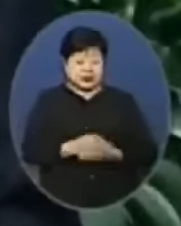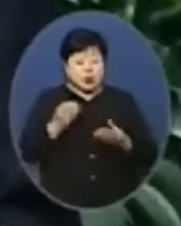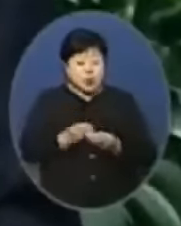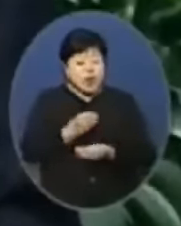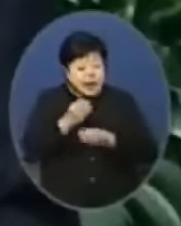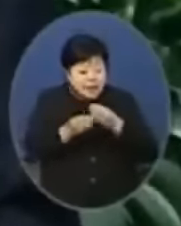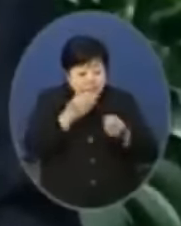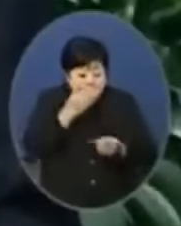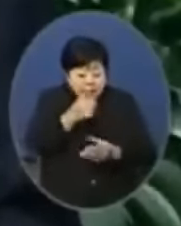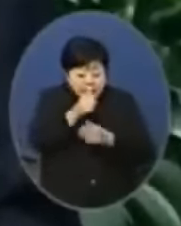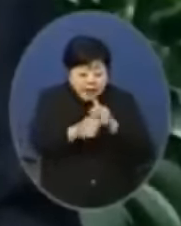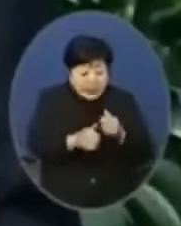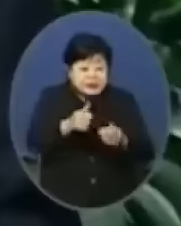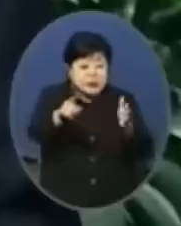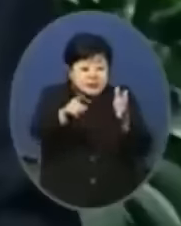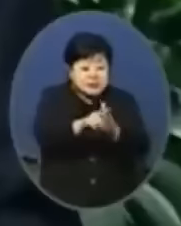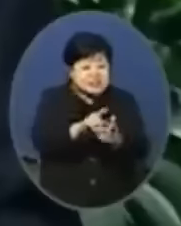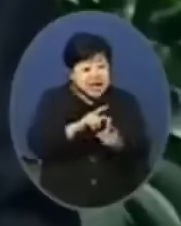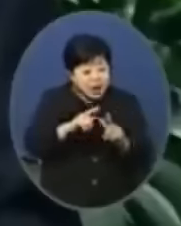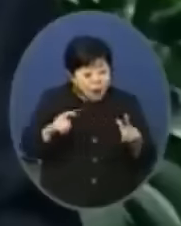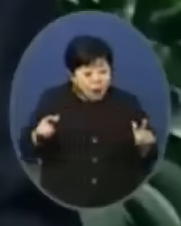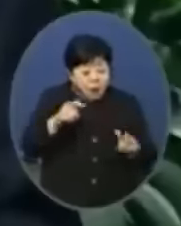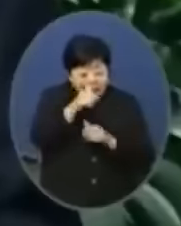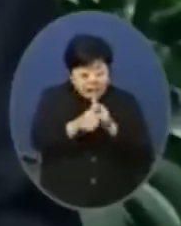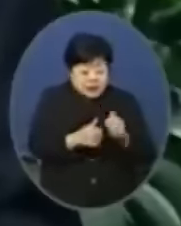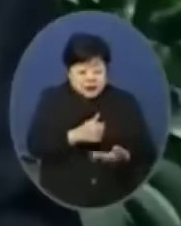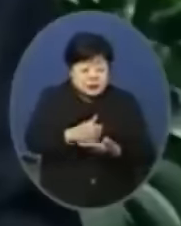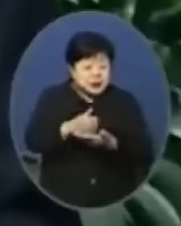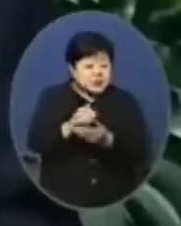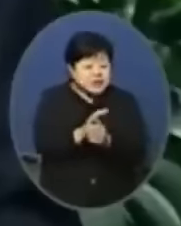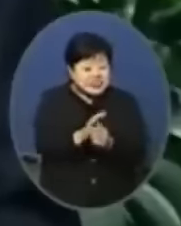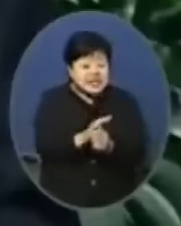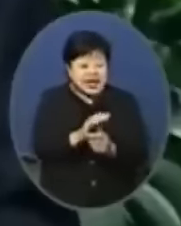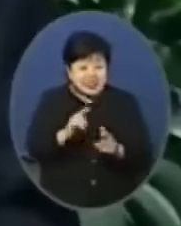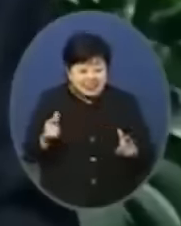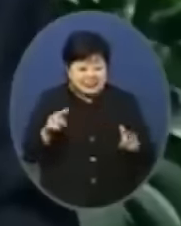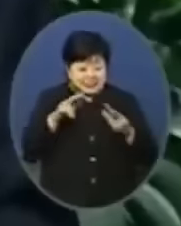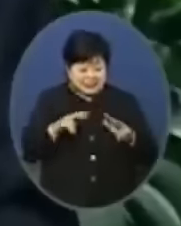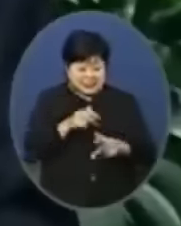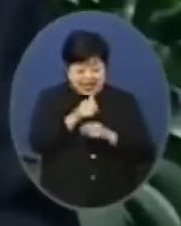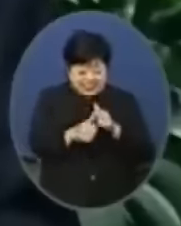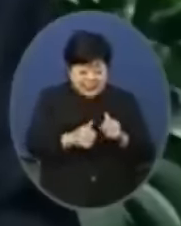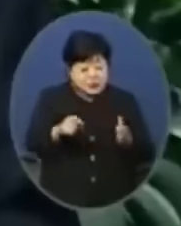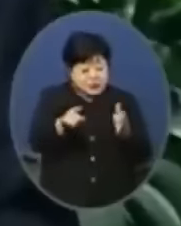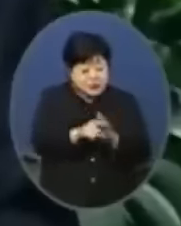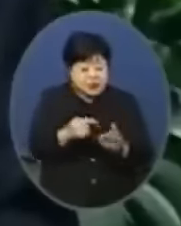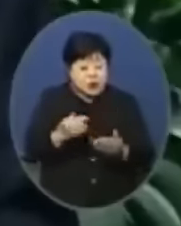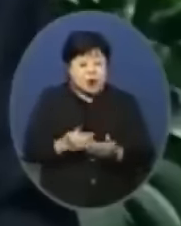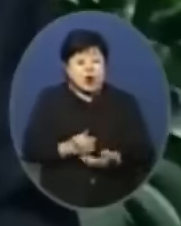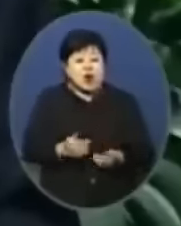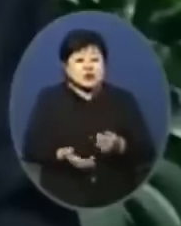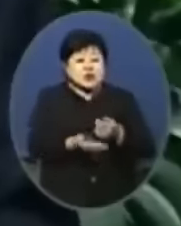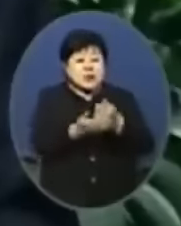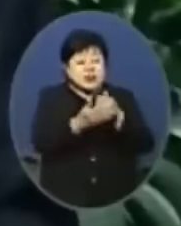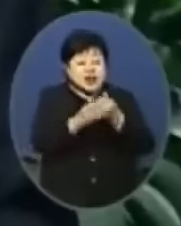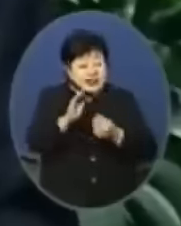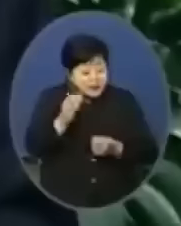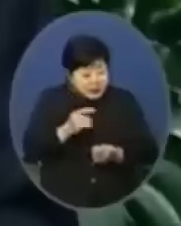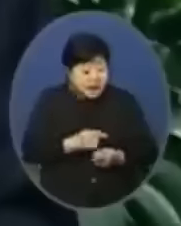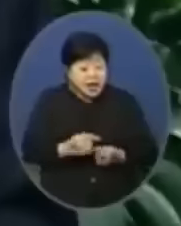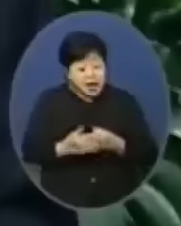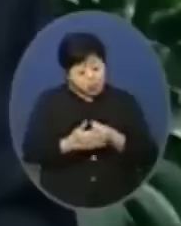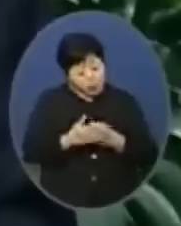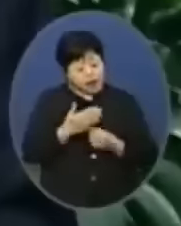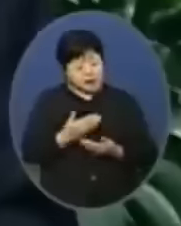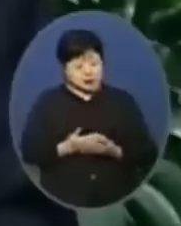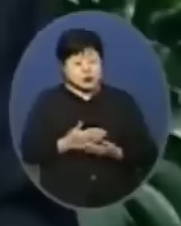회개입니까? 내가 하나님을 믿지 않고 하나님을 섬기지 않았더니 이제는 하나님을 믿고 섬기게 됩니다.